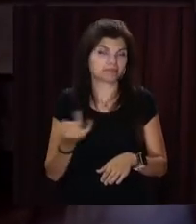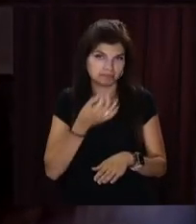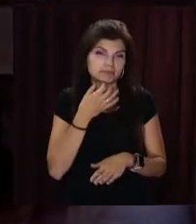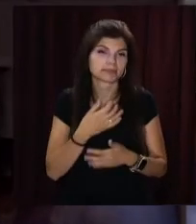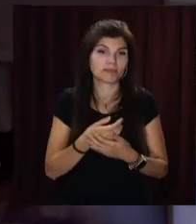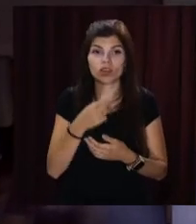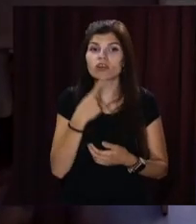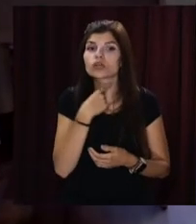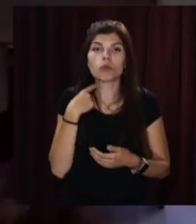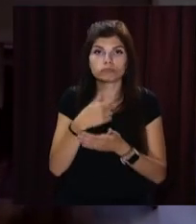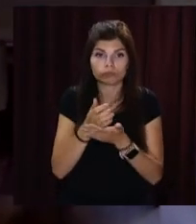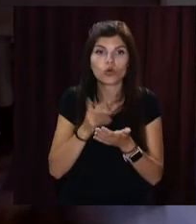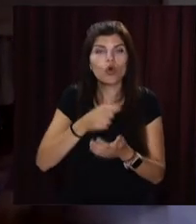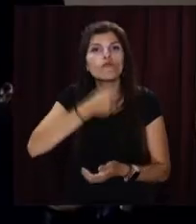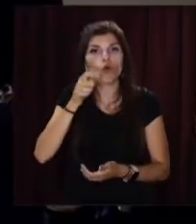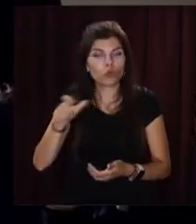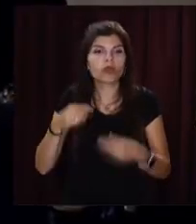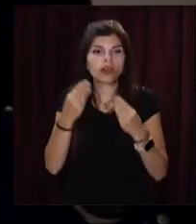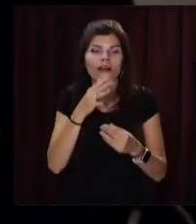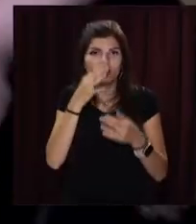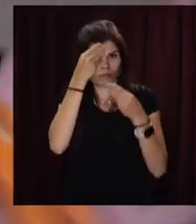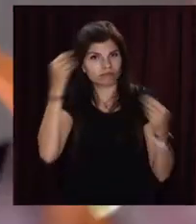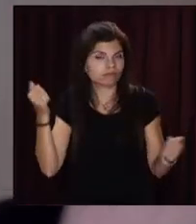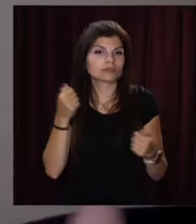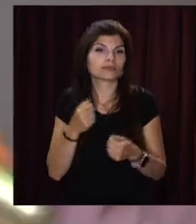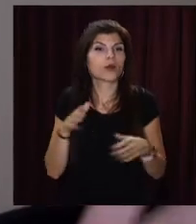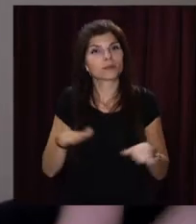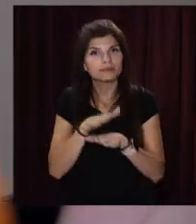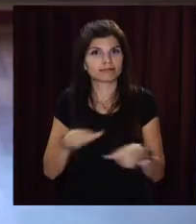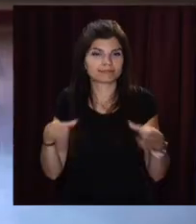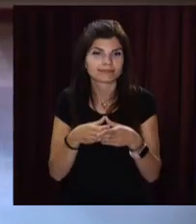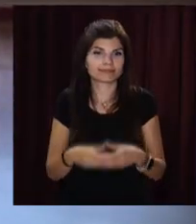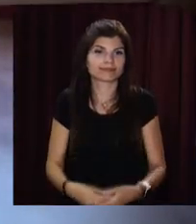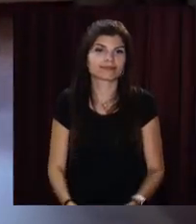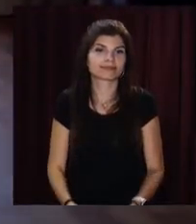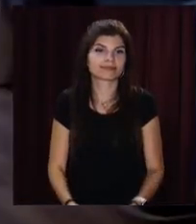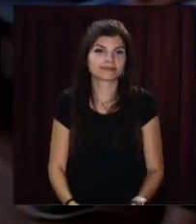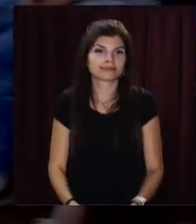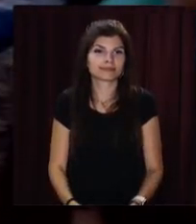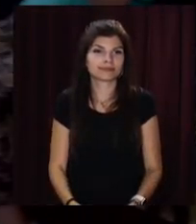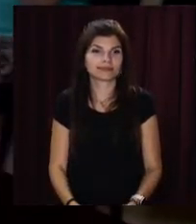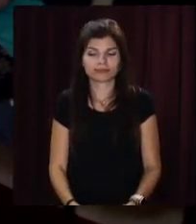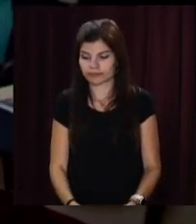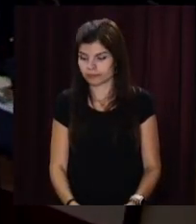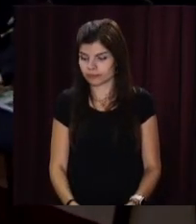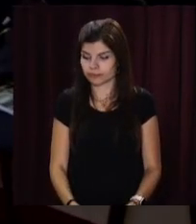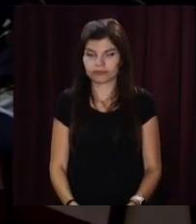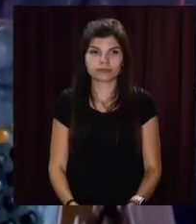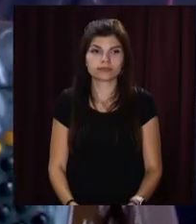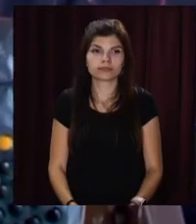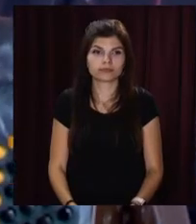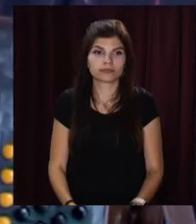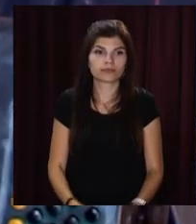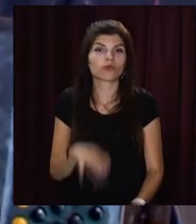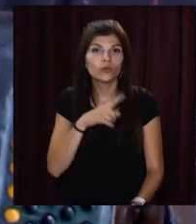У колективі «Джерело» зібрались поціновувачі української народної пісні. Гурт неодноразово брав участь у різних конкурсах та фестах. Кажуть,